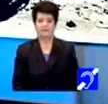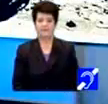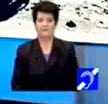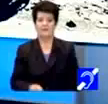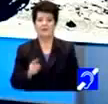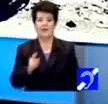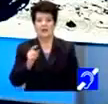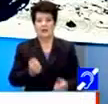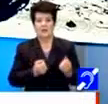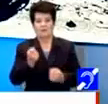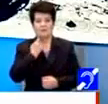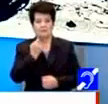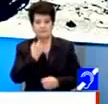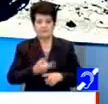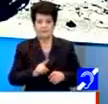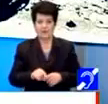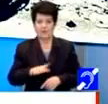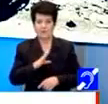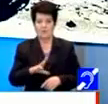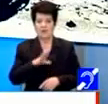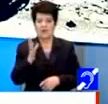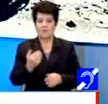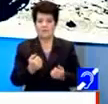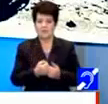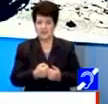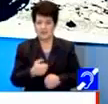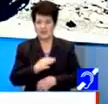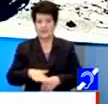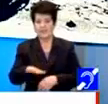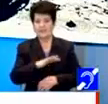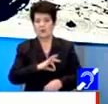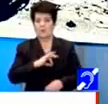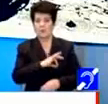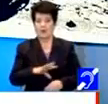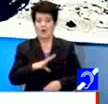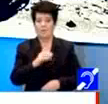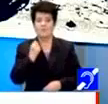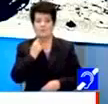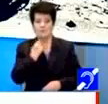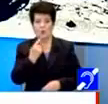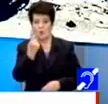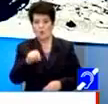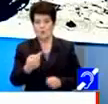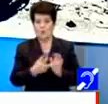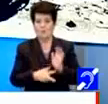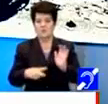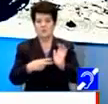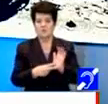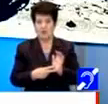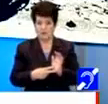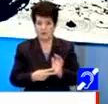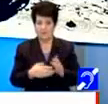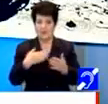Beată criță la volan, șoferița din vina căreia s-a produs accidentul din sectorul Buiucane avea o alcoolemie de 1,87, în timp